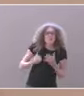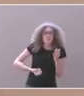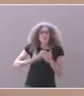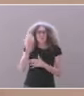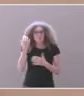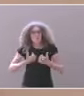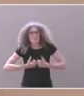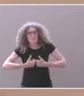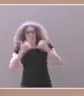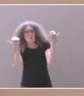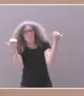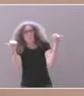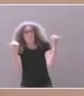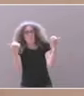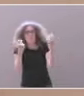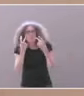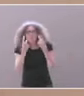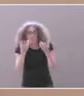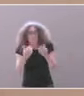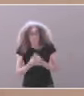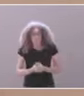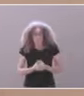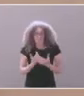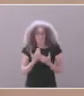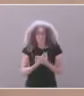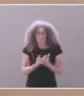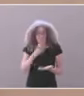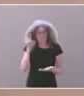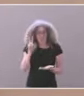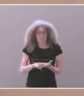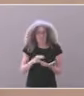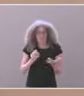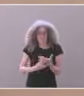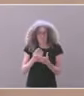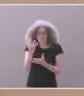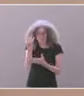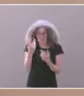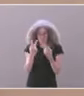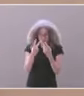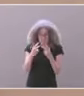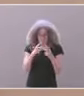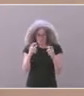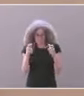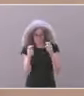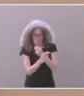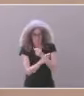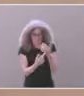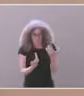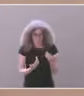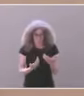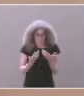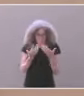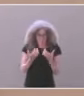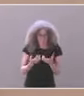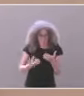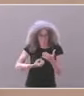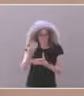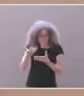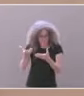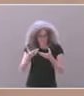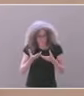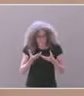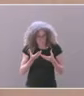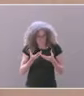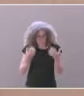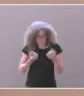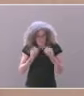nouveau. On a là un vrai projet de mutation de la ville. Elle se reconstruit sur elle-même pour accueillir de nouvelles activités, de nouveaux logements